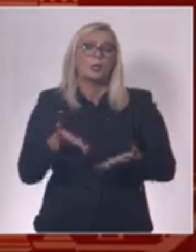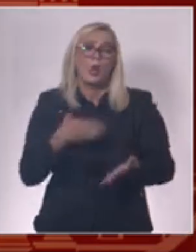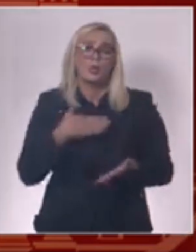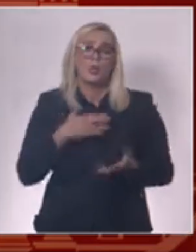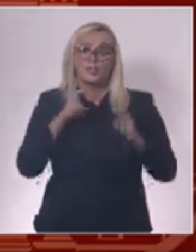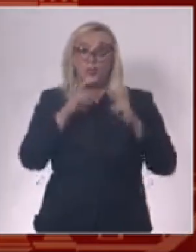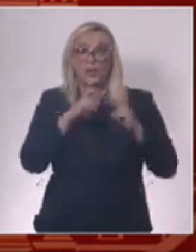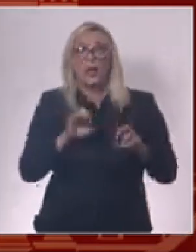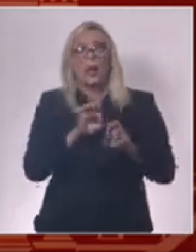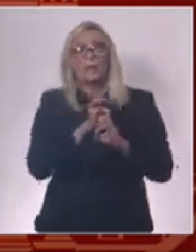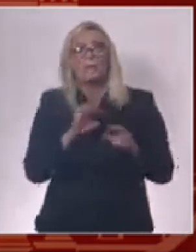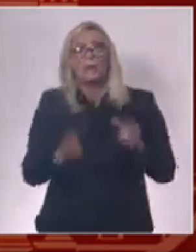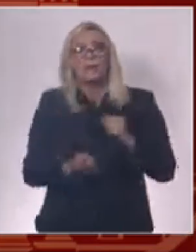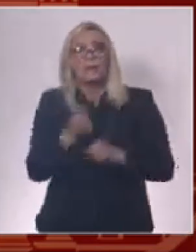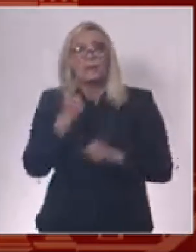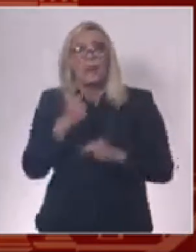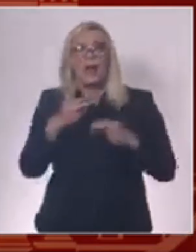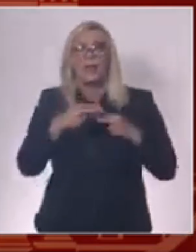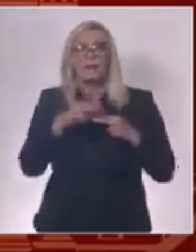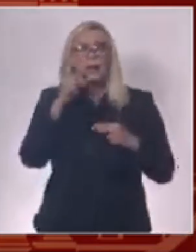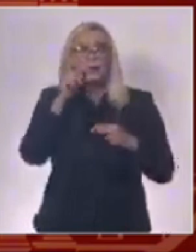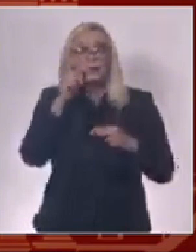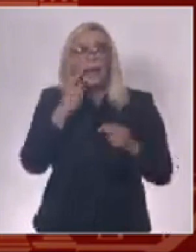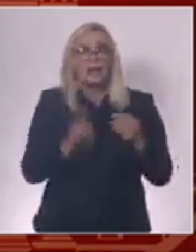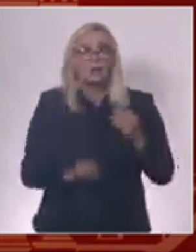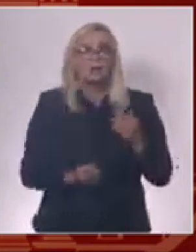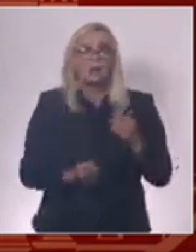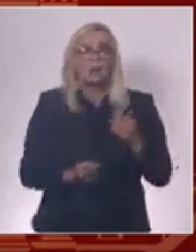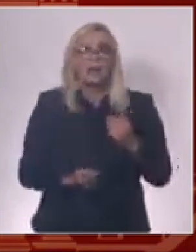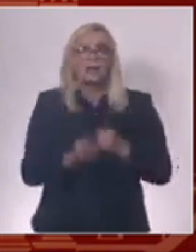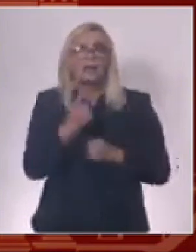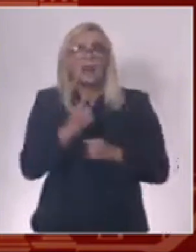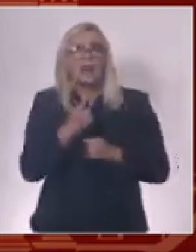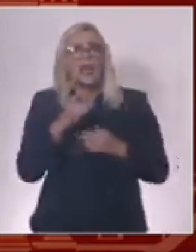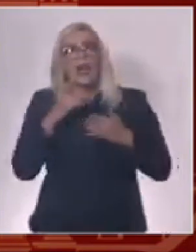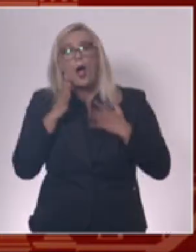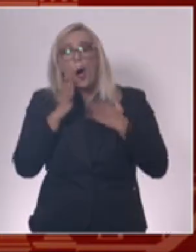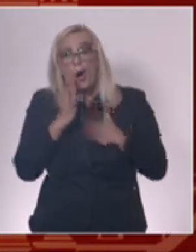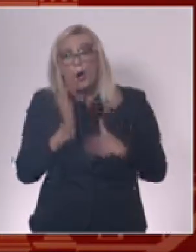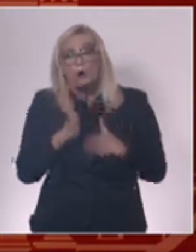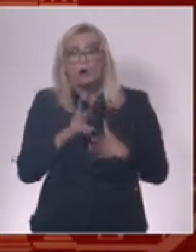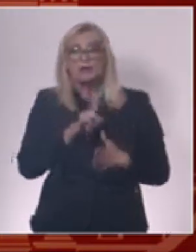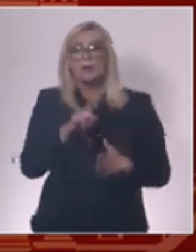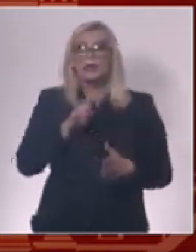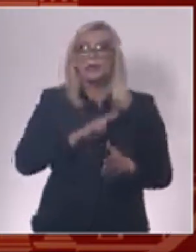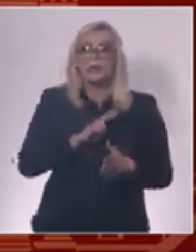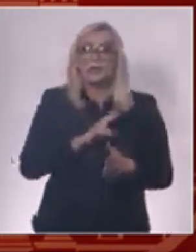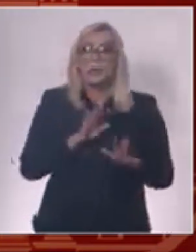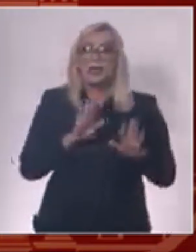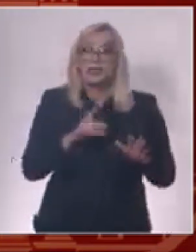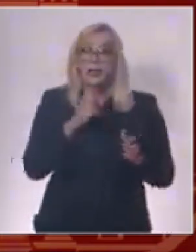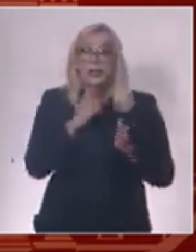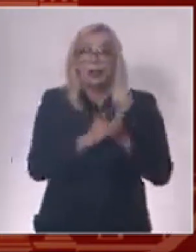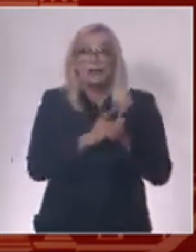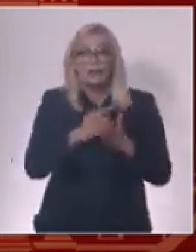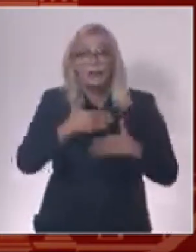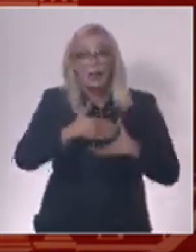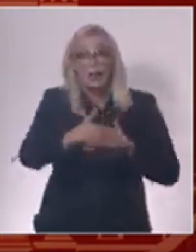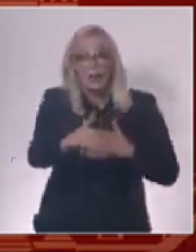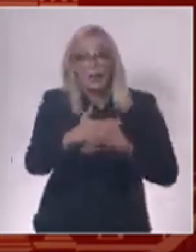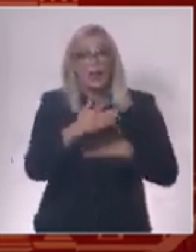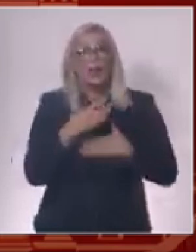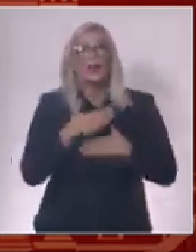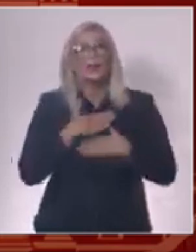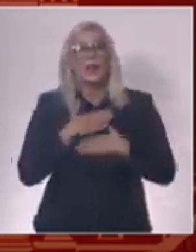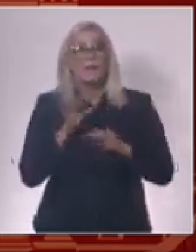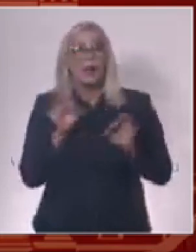да предизвикаат меѓуетнички инциденти, етничко омраза, нетрпение и така натаму. И затоа во периодот што следи ќе има провокации. Тоа